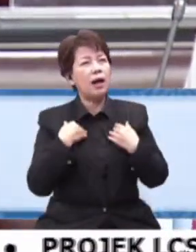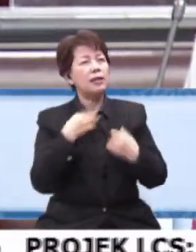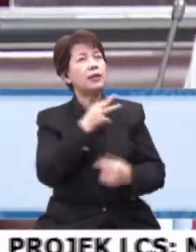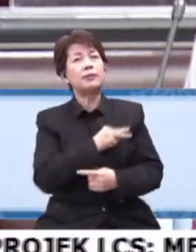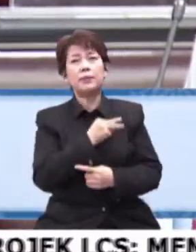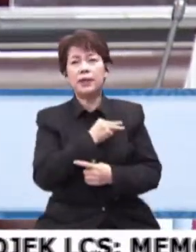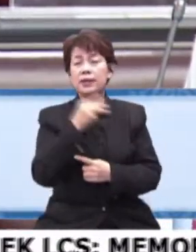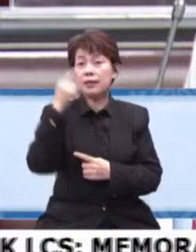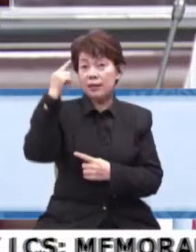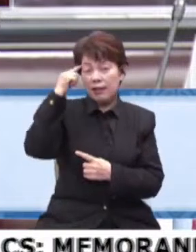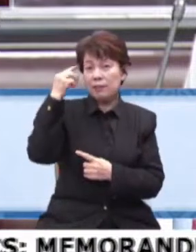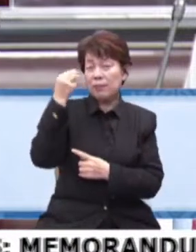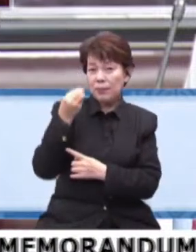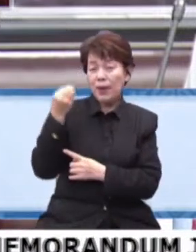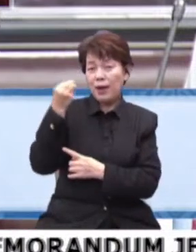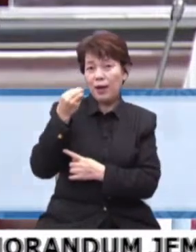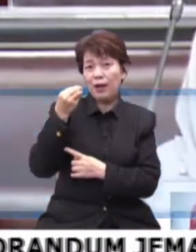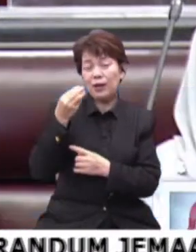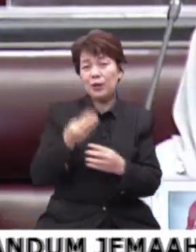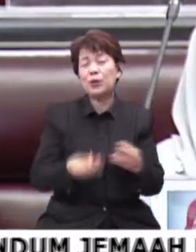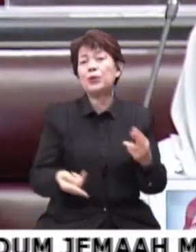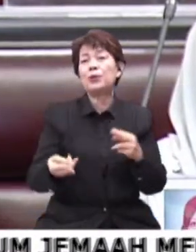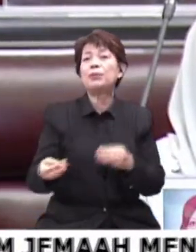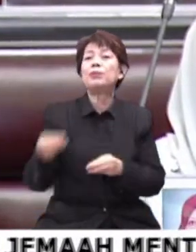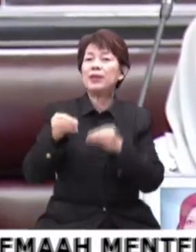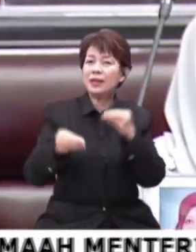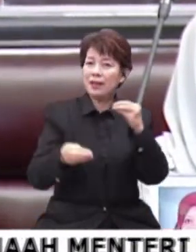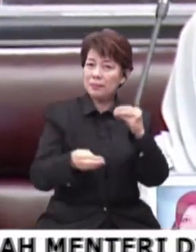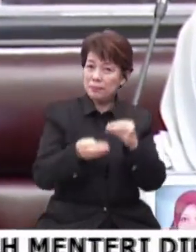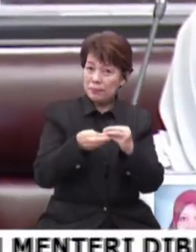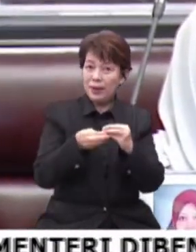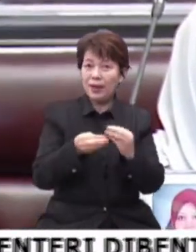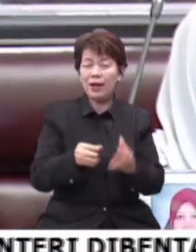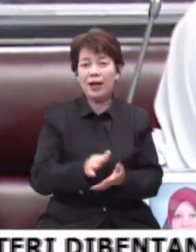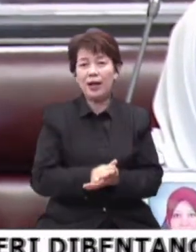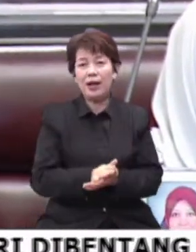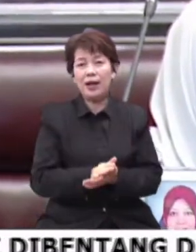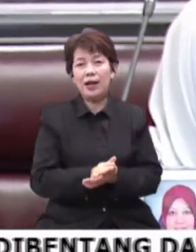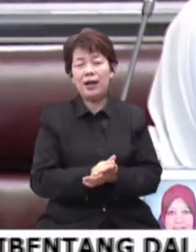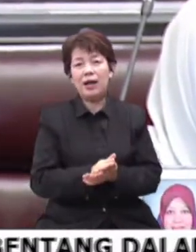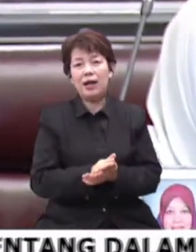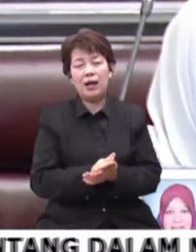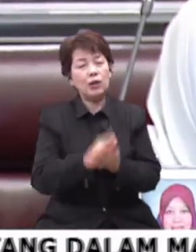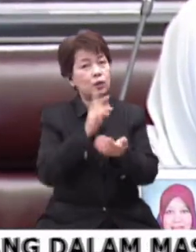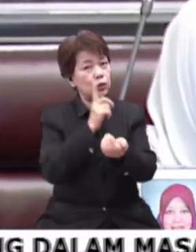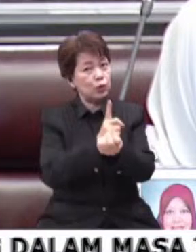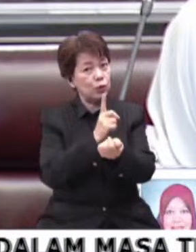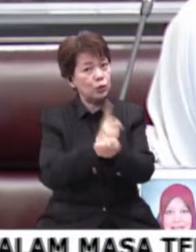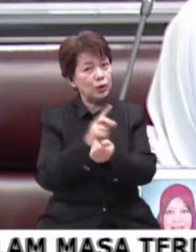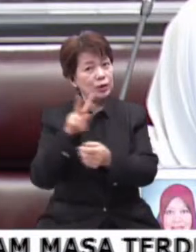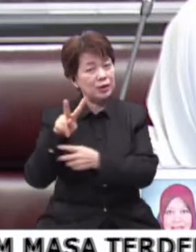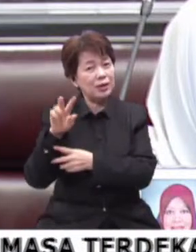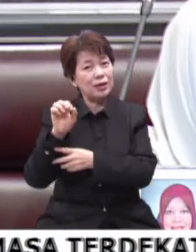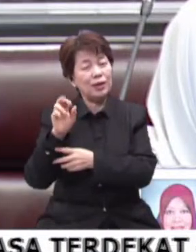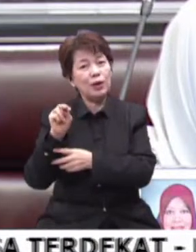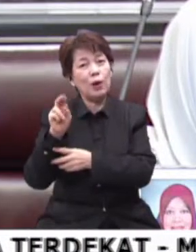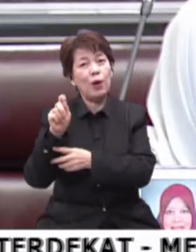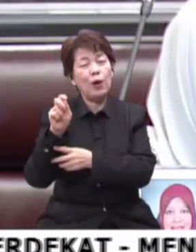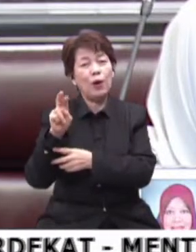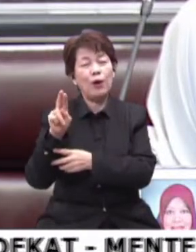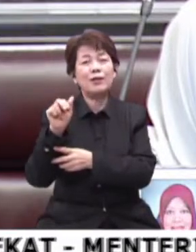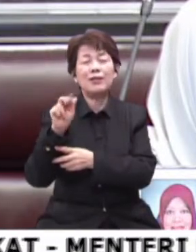mempertimbangkan untuk menambah jawaban dokter kontrak bagi menangani masalah ini